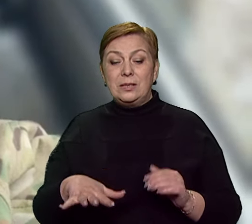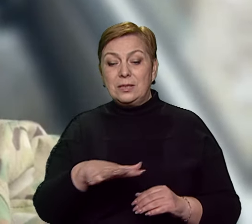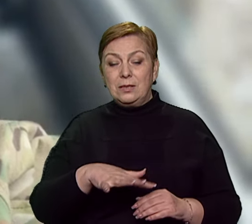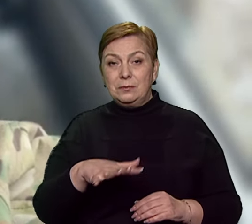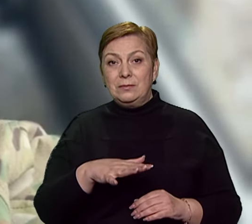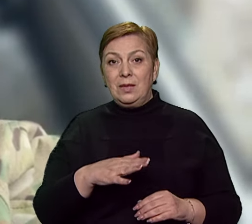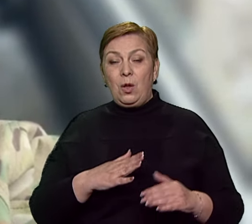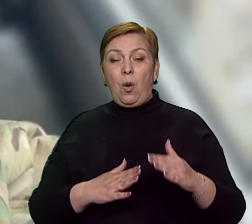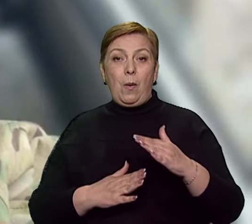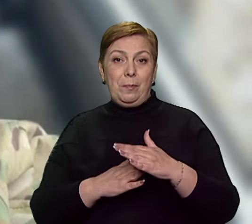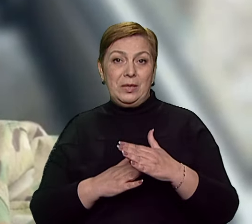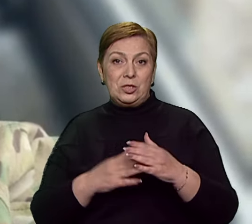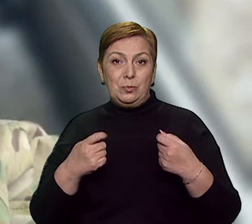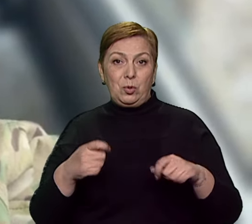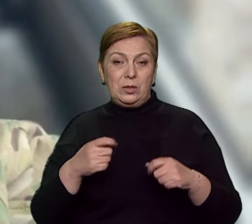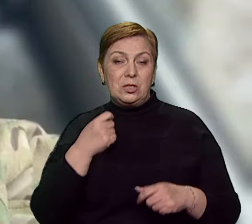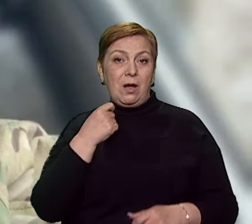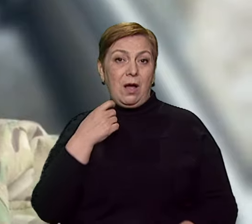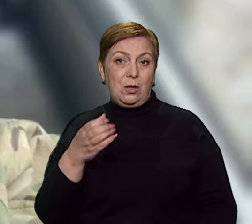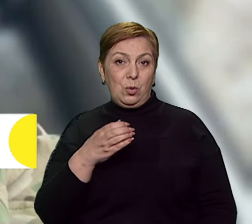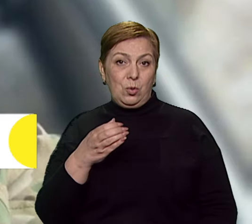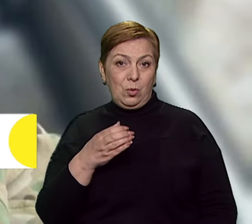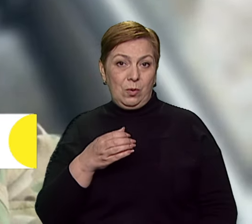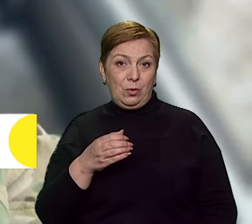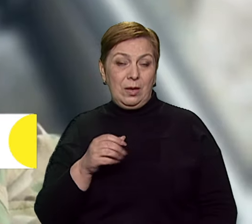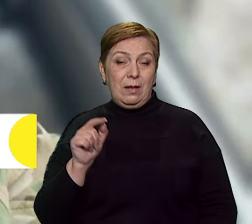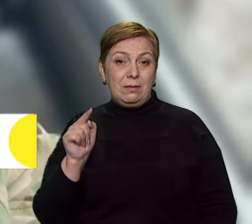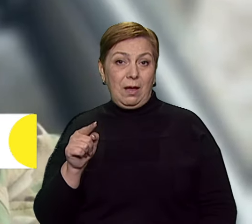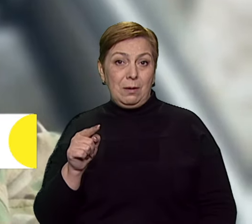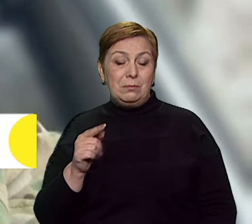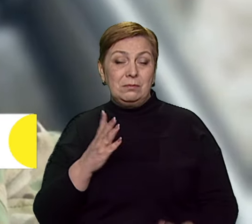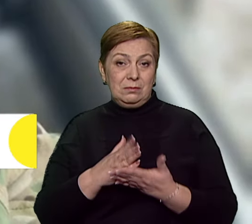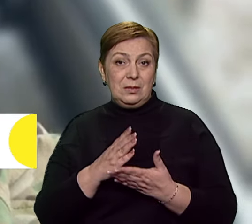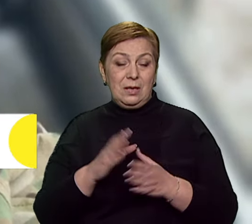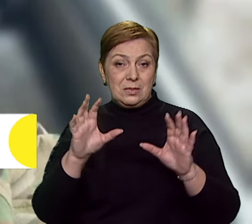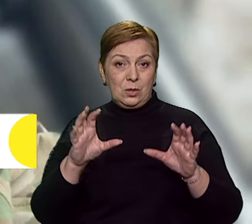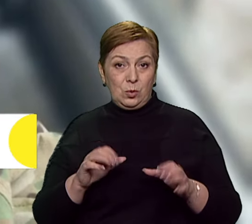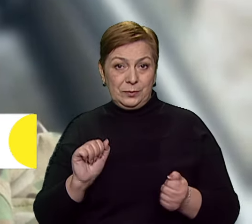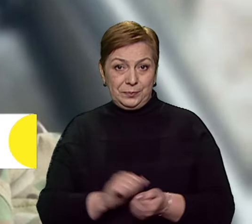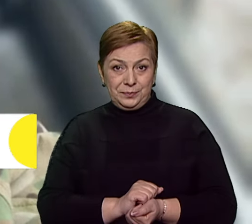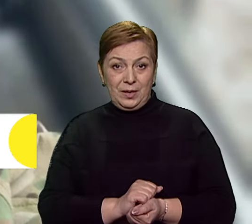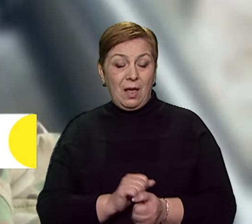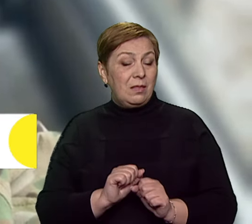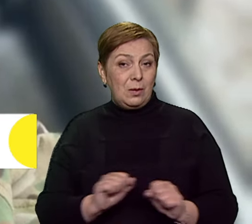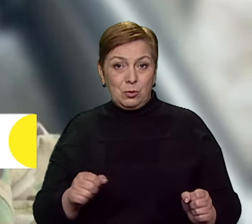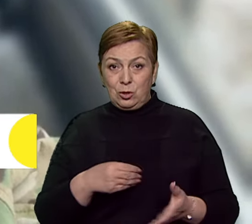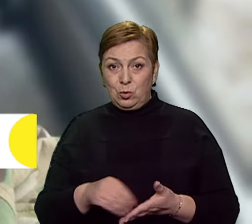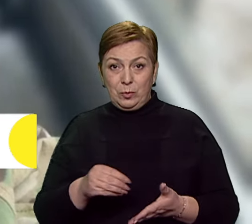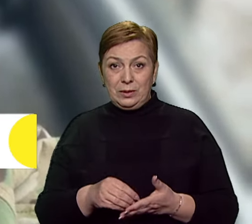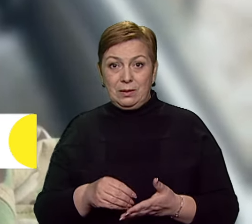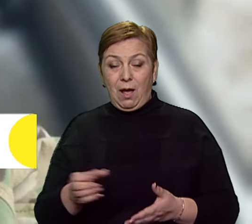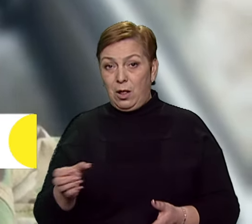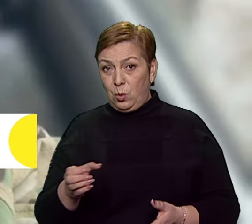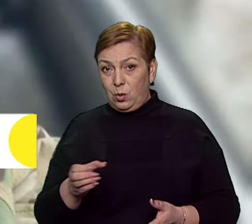для військових, а навіть для цивільних. Тут діє сухий закон, і тут не можна купити, наприклад, алкоголь. Чому ми не можемо обмежити так